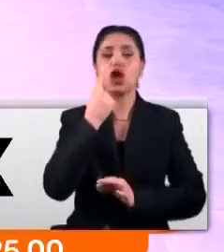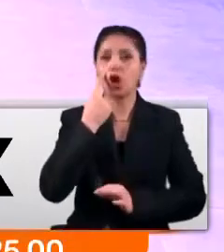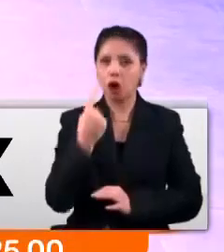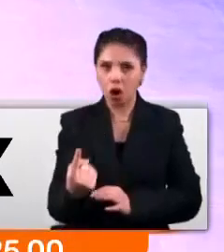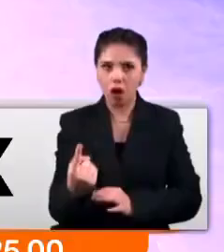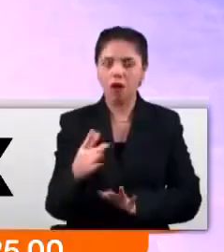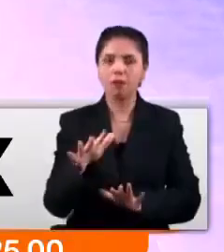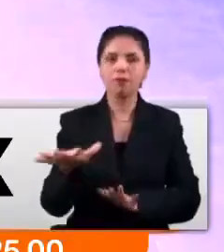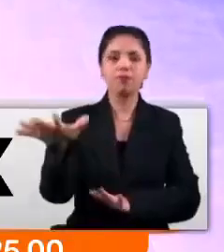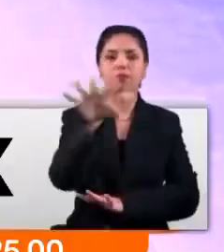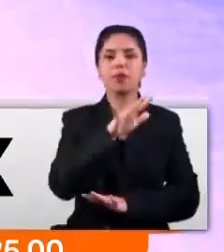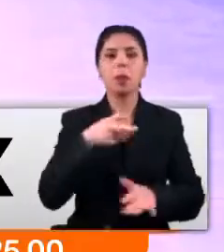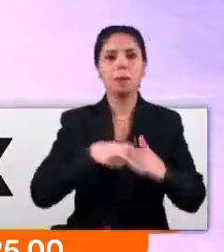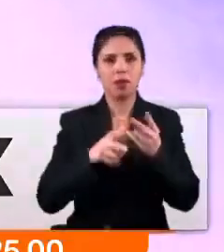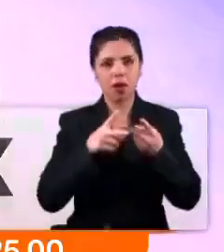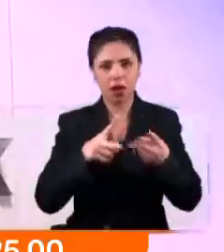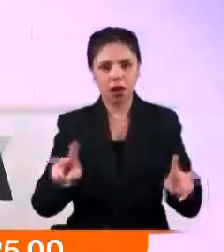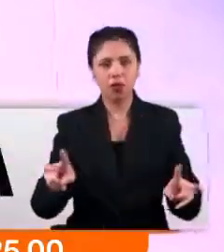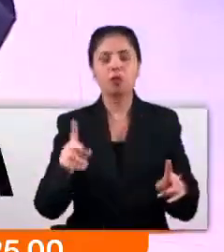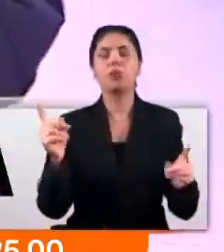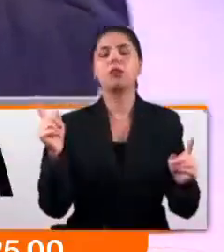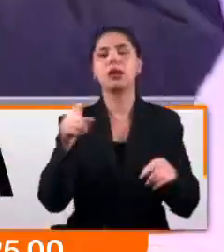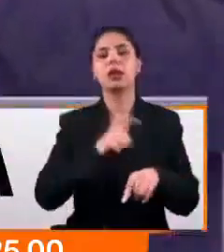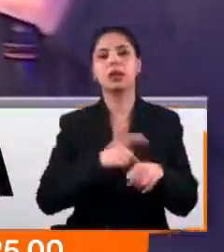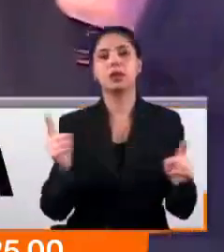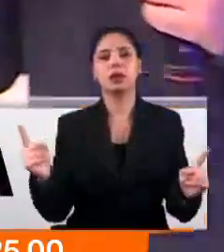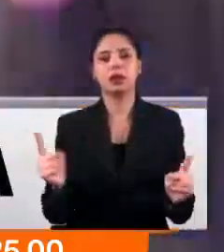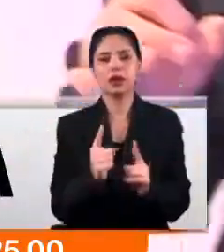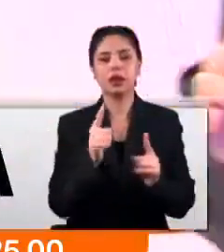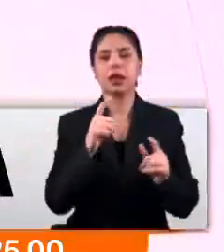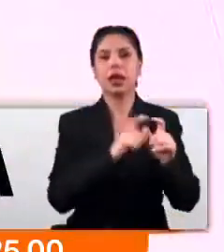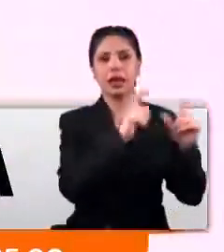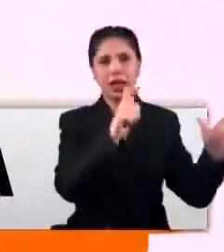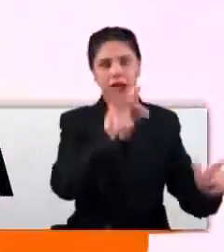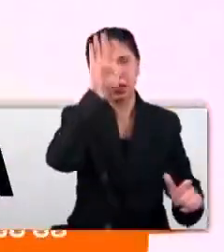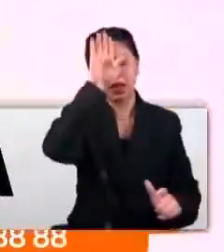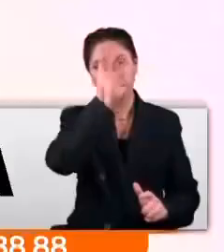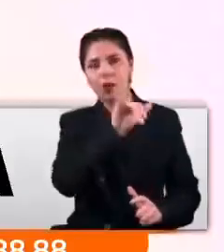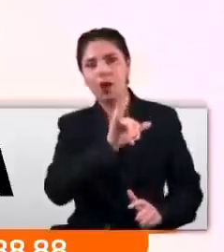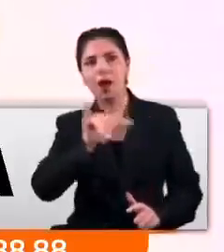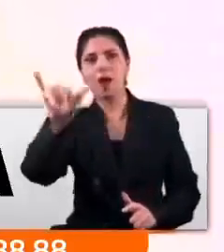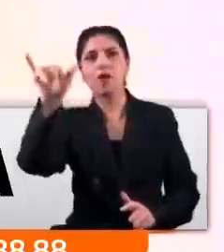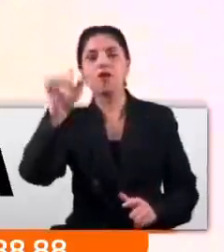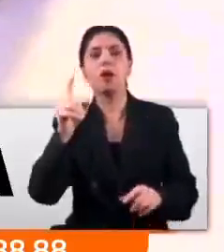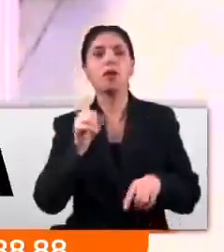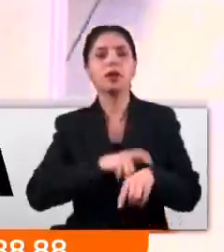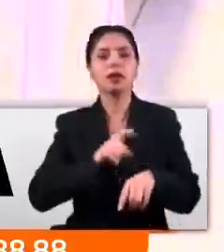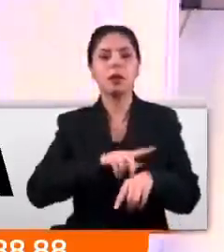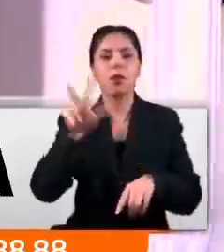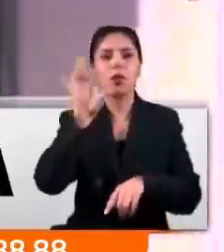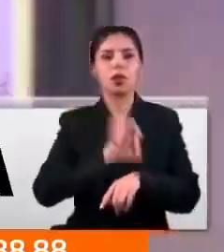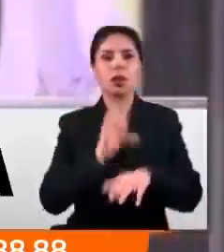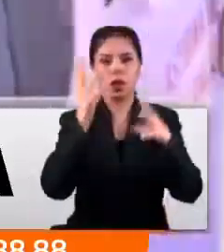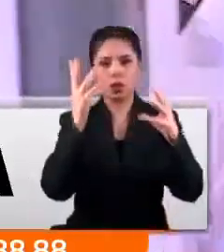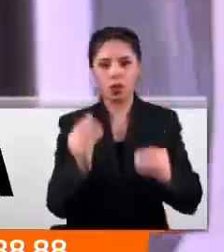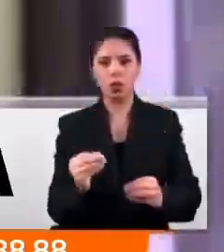Metronun açılmasıyla süreler de kısaldı. Örneğin Gayrettepe'den İstanbul Havalimanı'na giden süre tam 30 dakikaya düştü. Taksim'den havalimanı